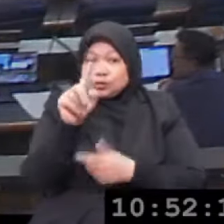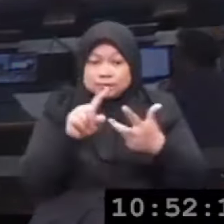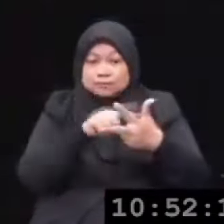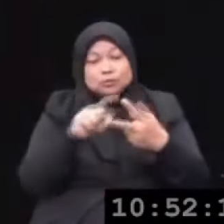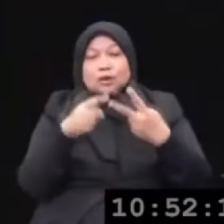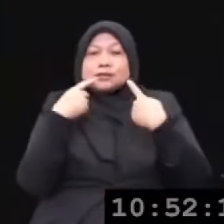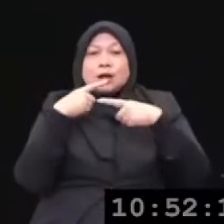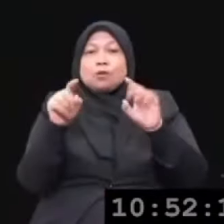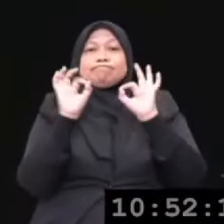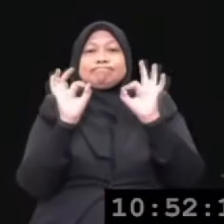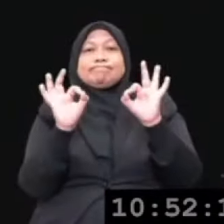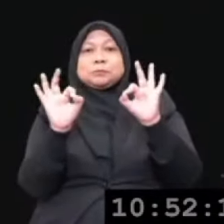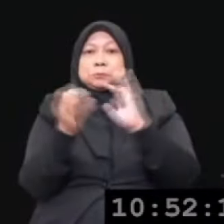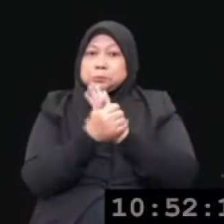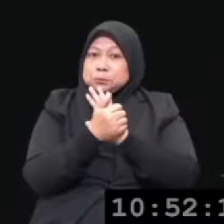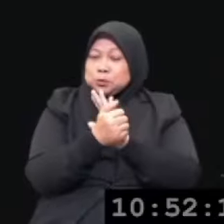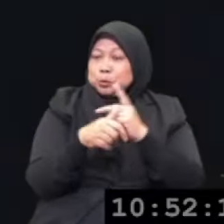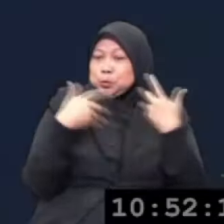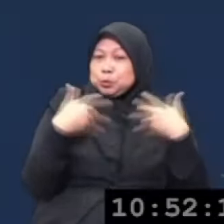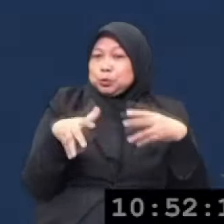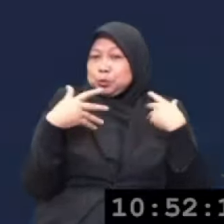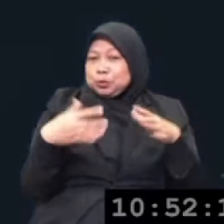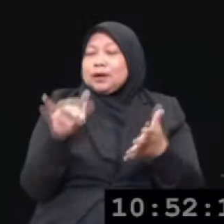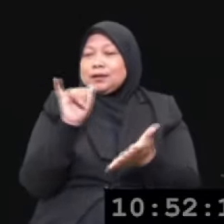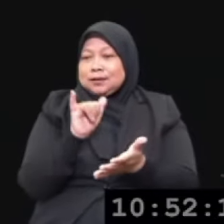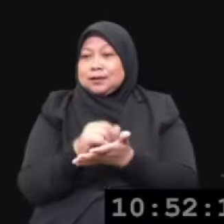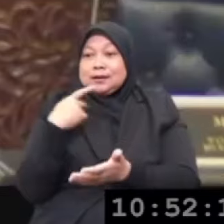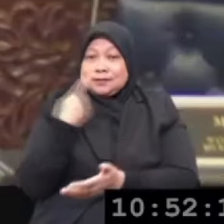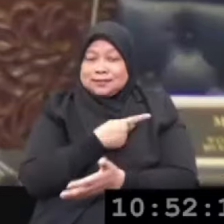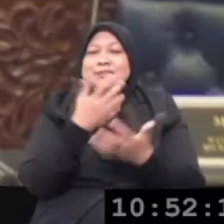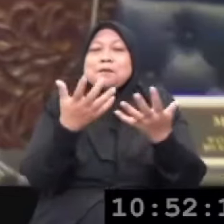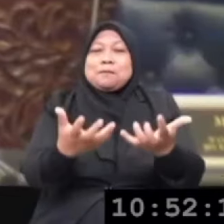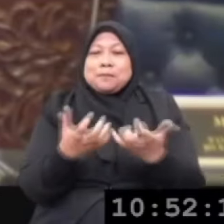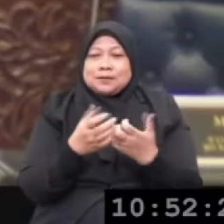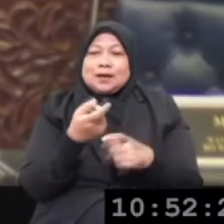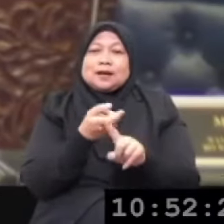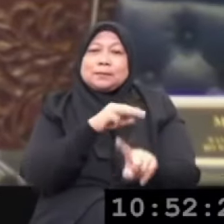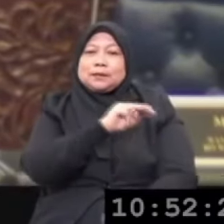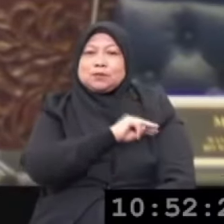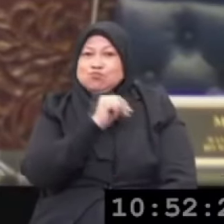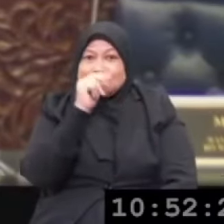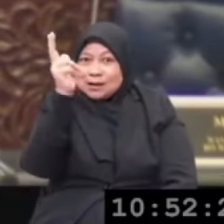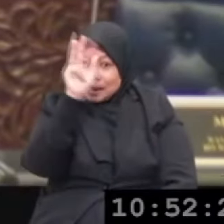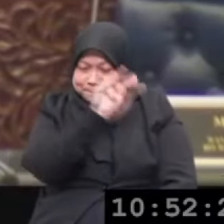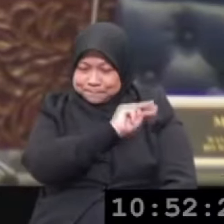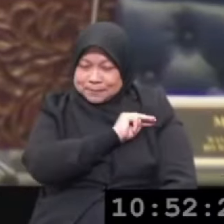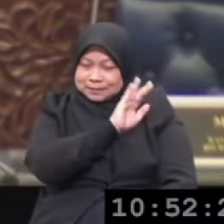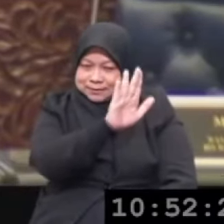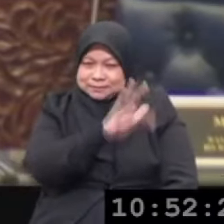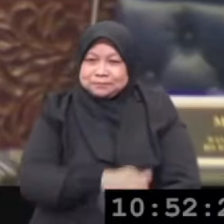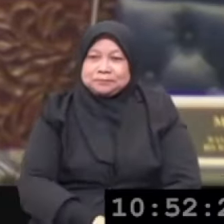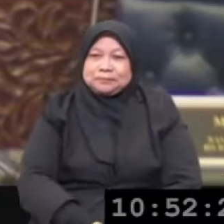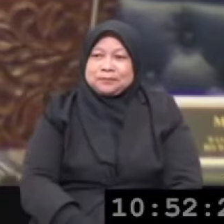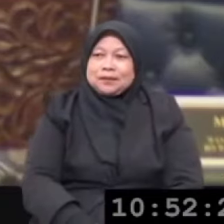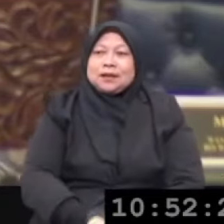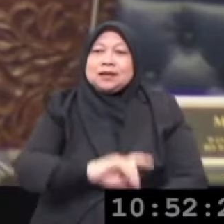telah dijawab dengan hebat dan dahsyat. Ini jawapan yang kita kehendaki daripada seorang menteri, bukan kerajaan, menteri ini. Bagus.